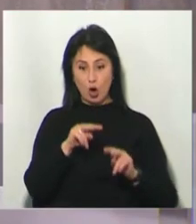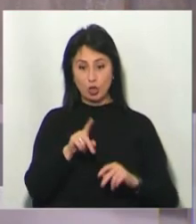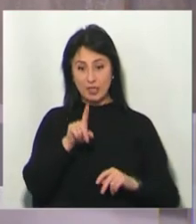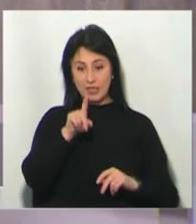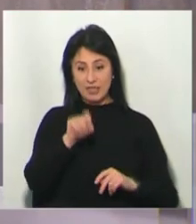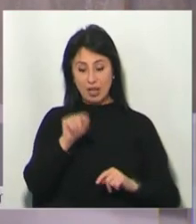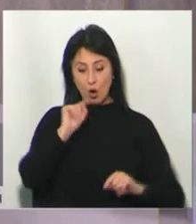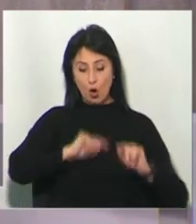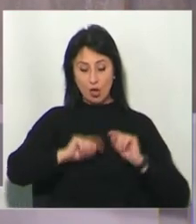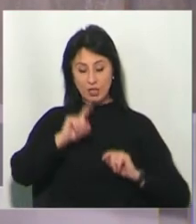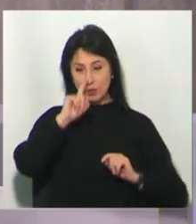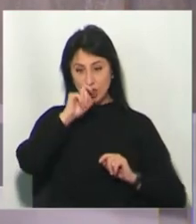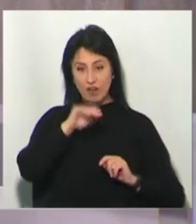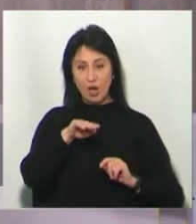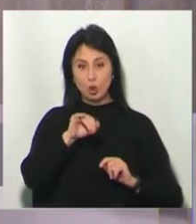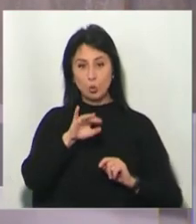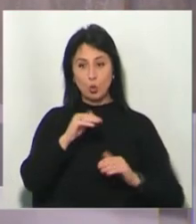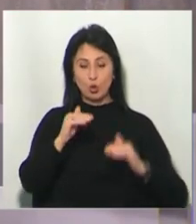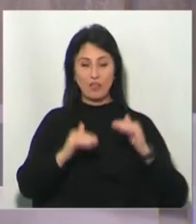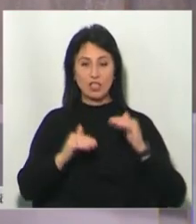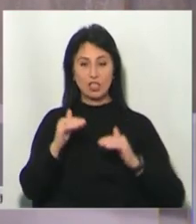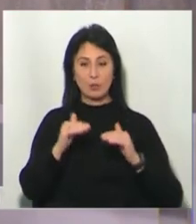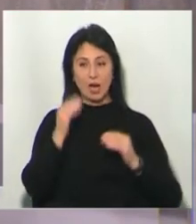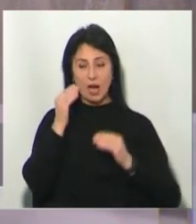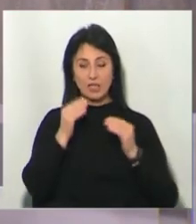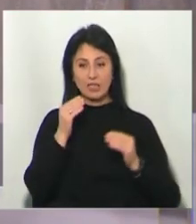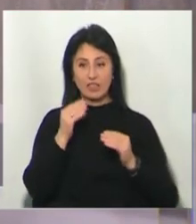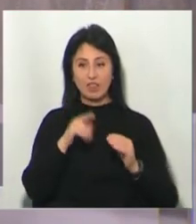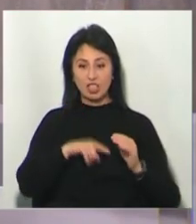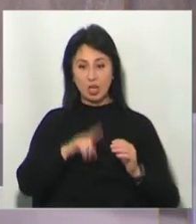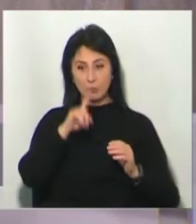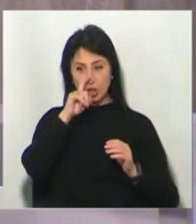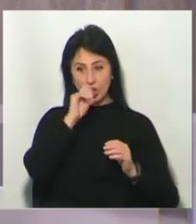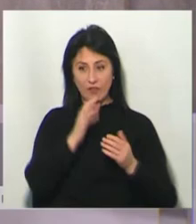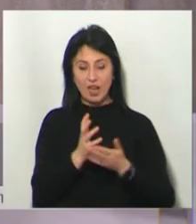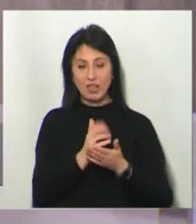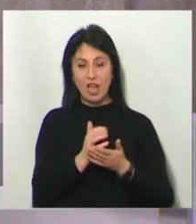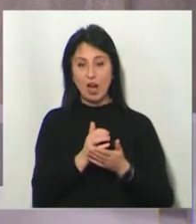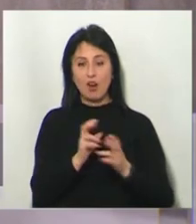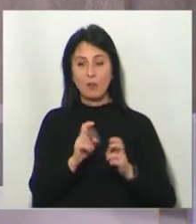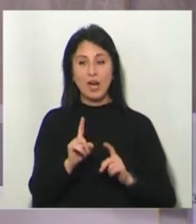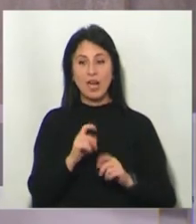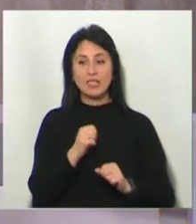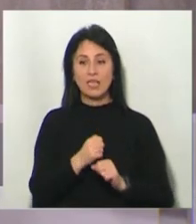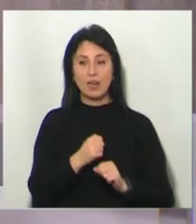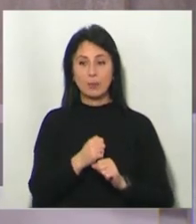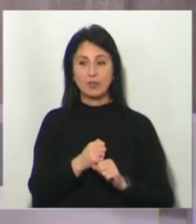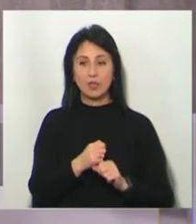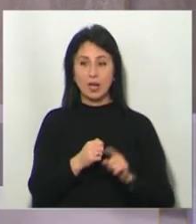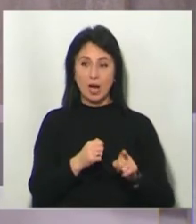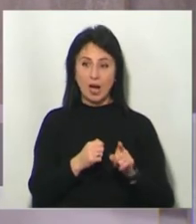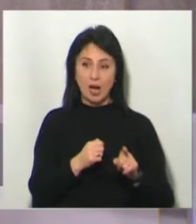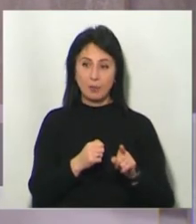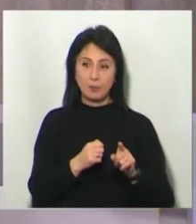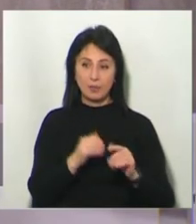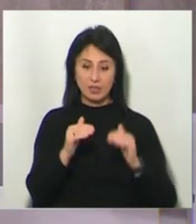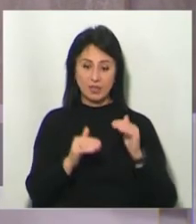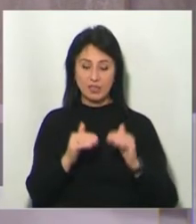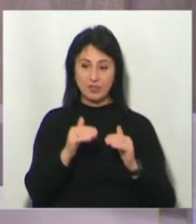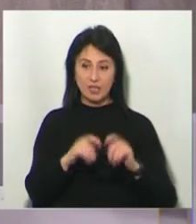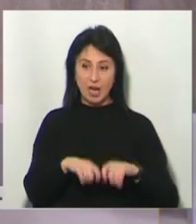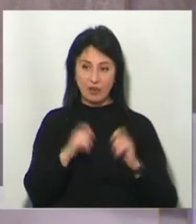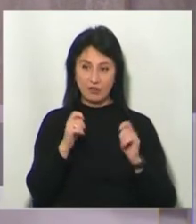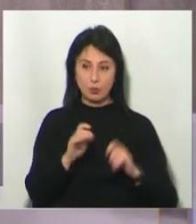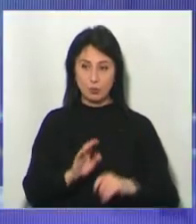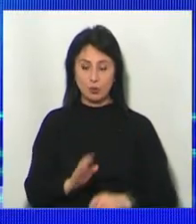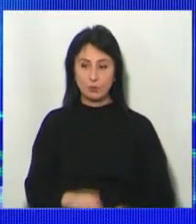კონტროლისთვის ორგანიზმის მჟავატუტოვანი წონასწორობის გააზრება, შარდმჟავას დაგროვება რასაკეთებს ამ მჟავატუტოვან წონასწორობას,